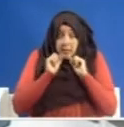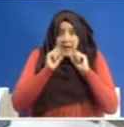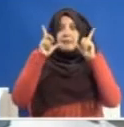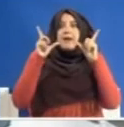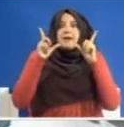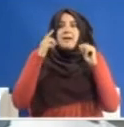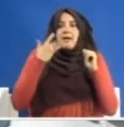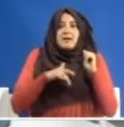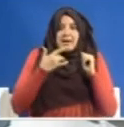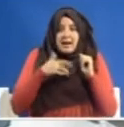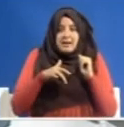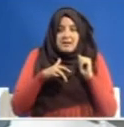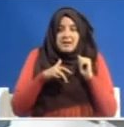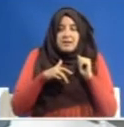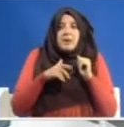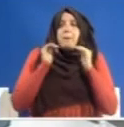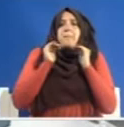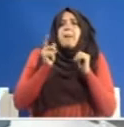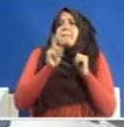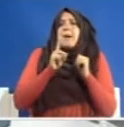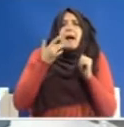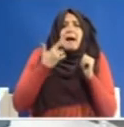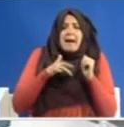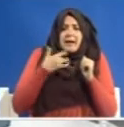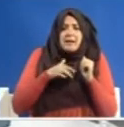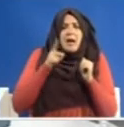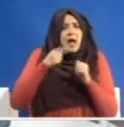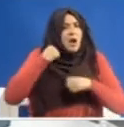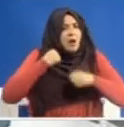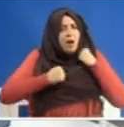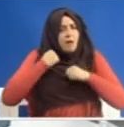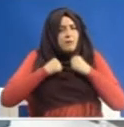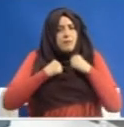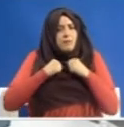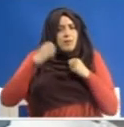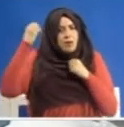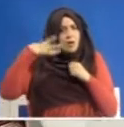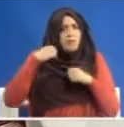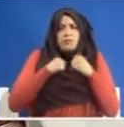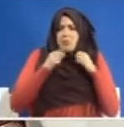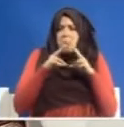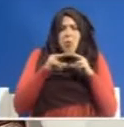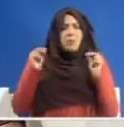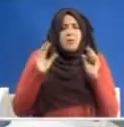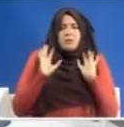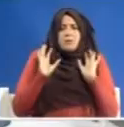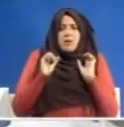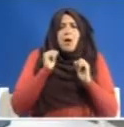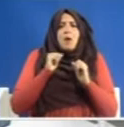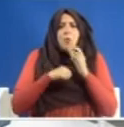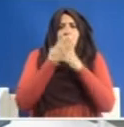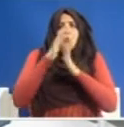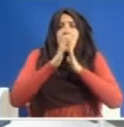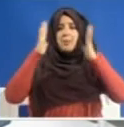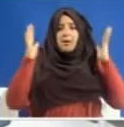حائضا ترفع الجنابة بالماء، نعم، بالغسل بالوضوء الأكبر، ولكن